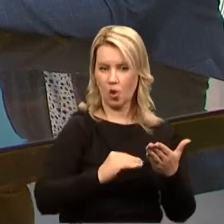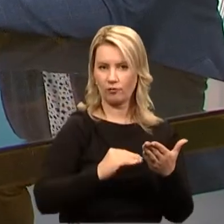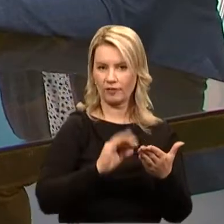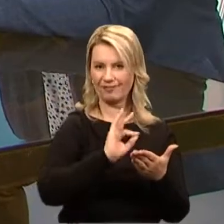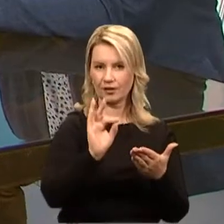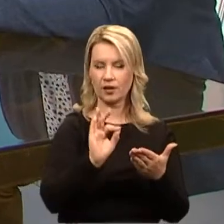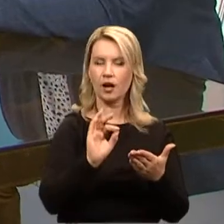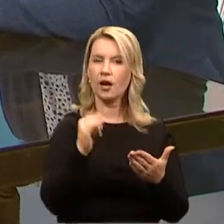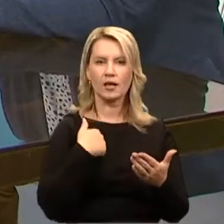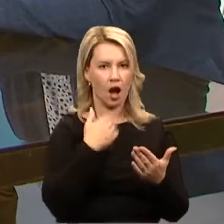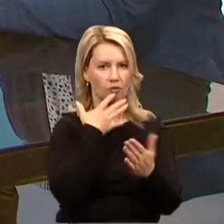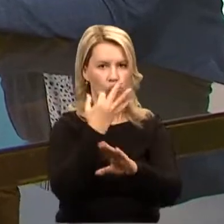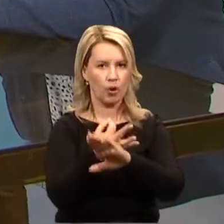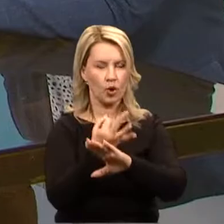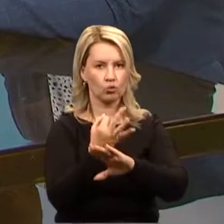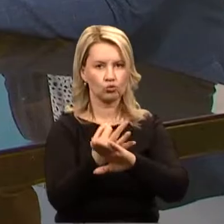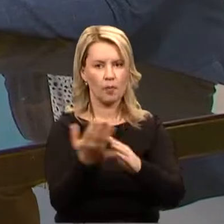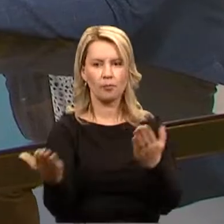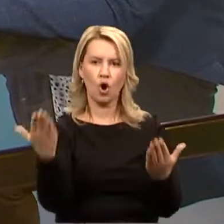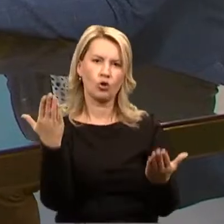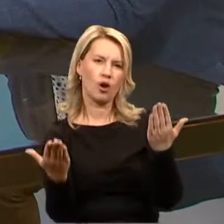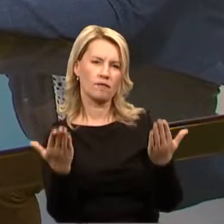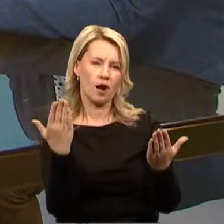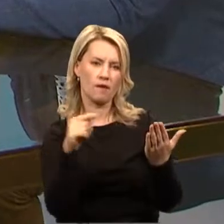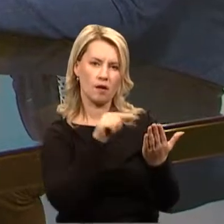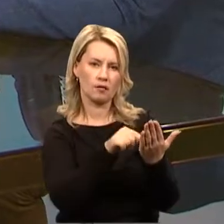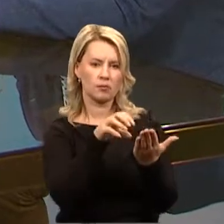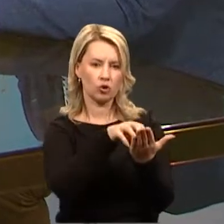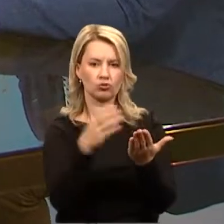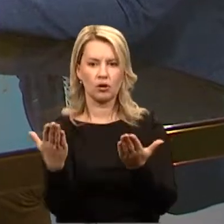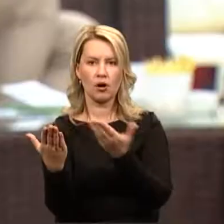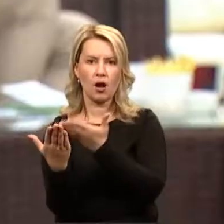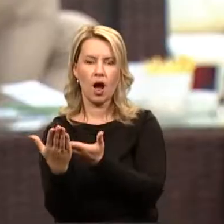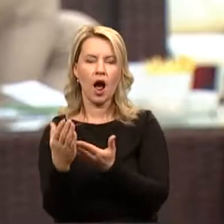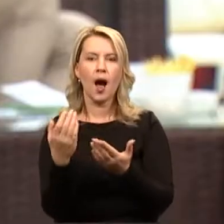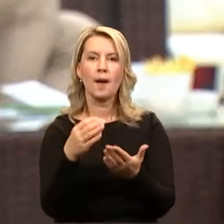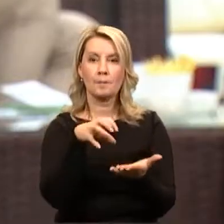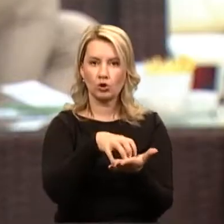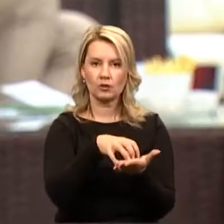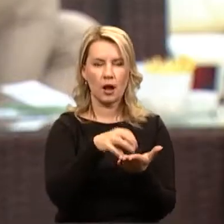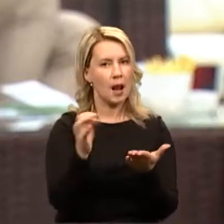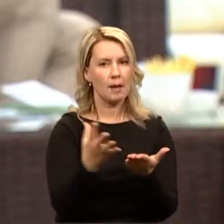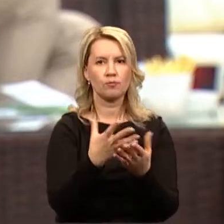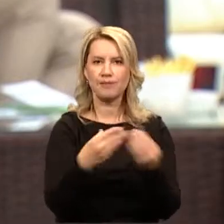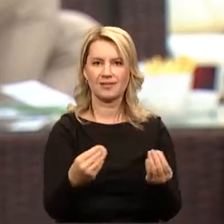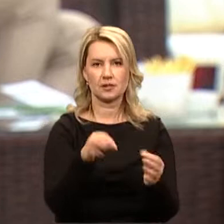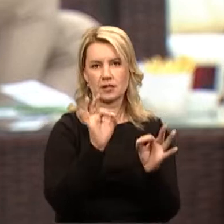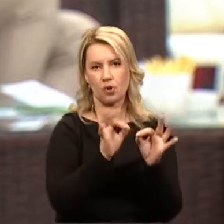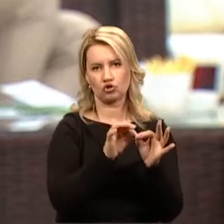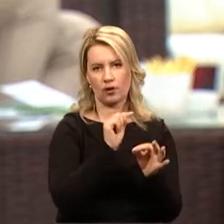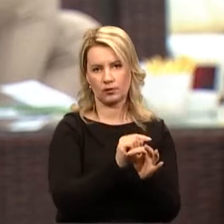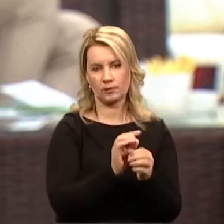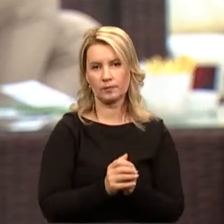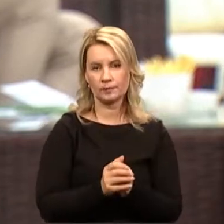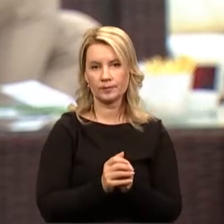vždycky porovnávat a pokud zvolit pojistku, tak nejlépe bez spoření. Jak nejlépe byste doporučil